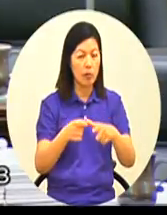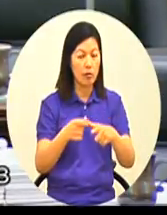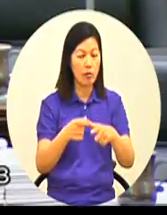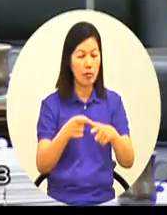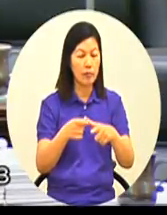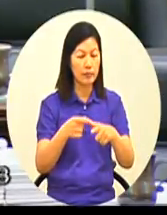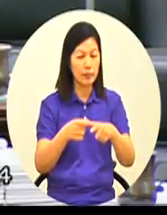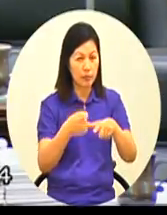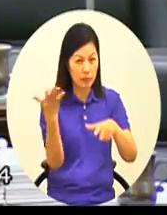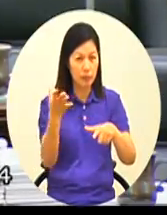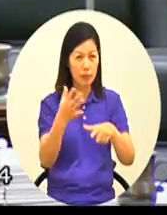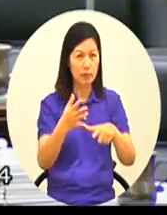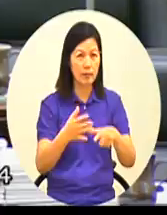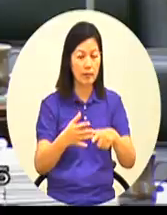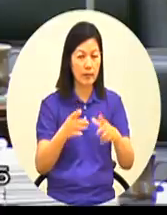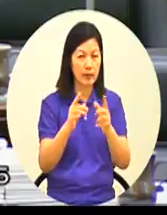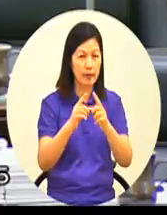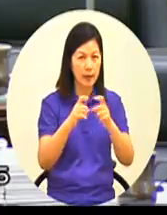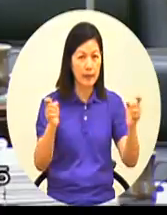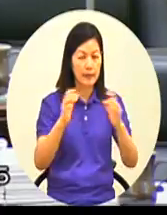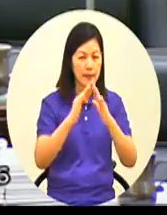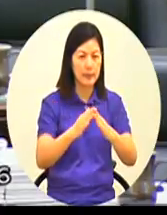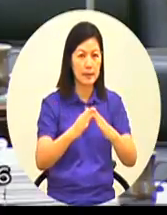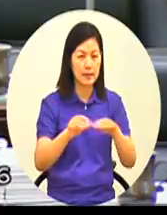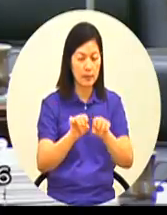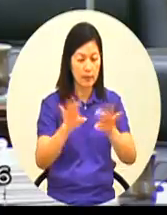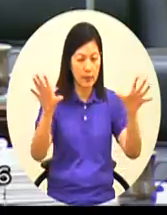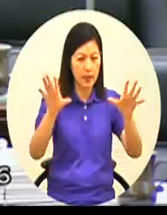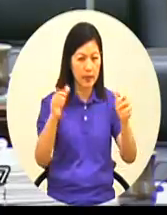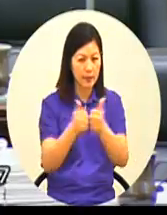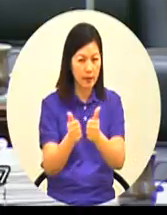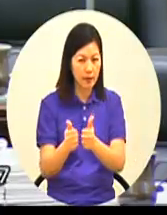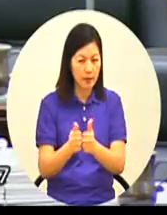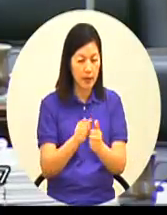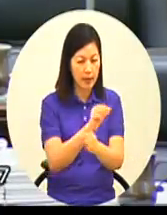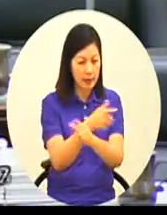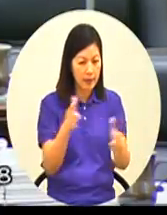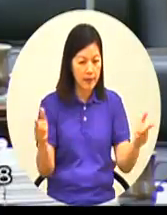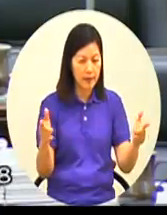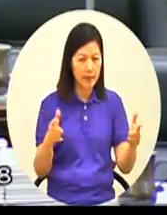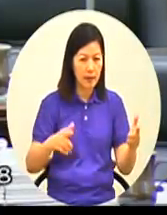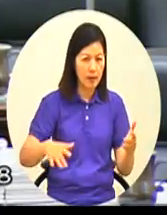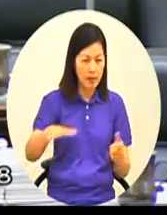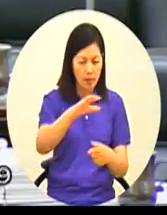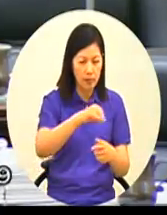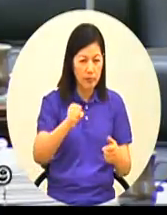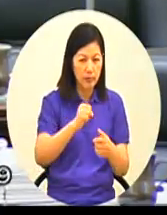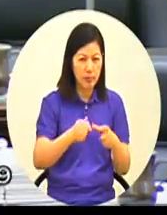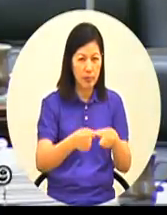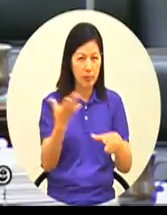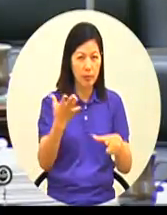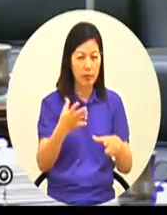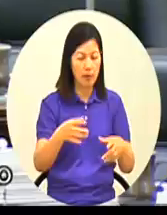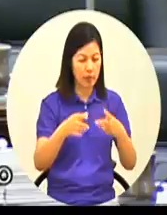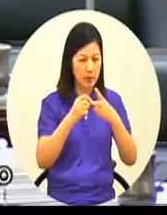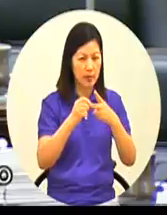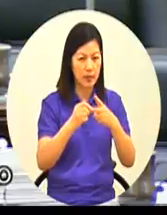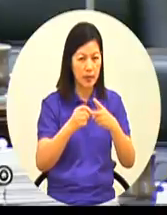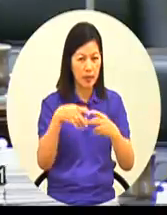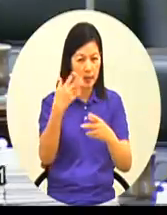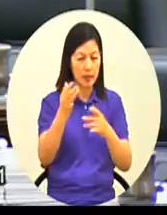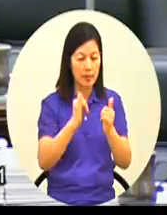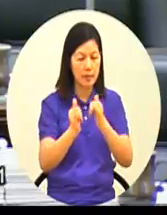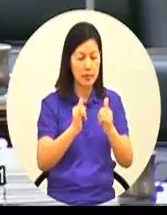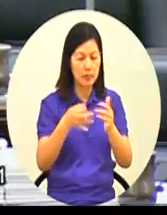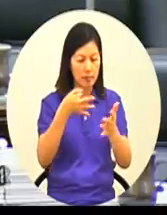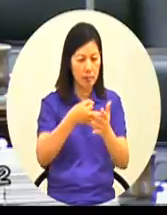布所有关于城市发展的各种的会议要全部公布，第二个也可以提供人民去报名